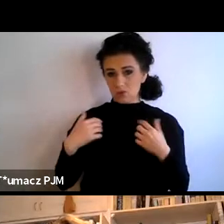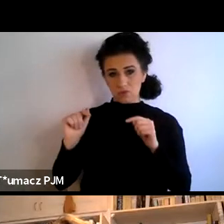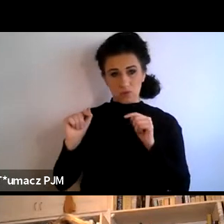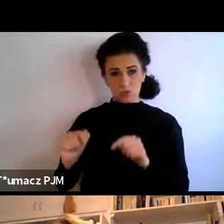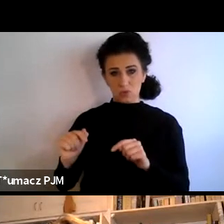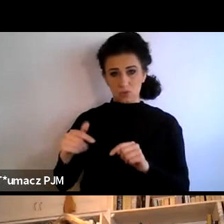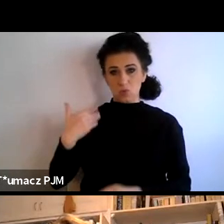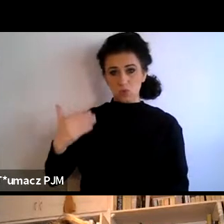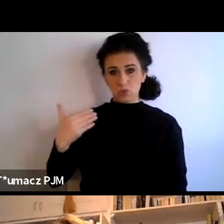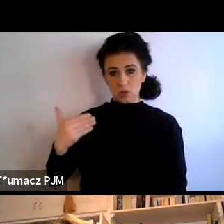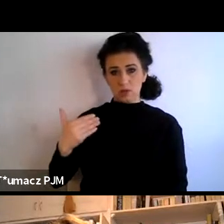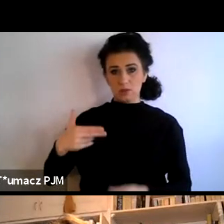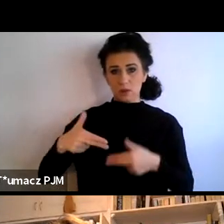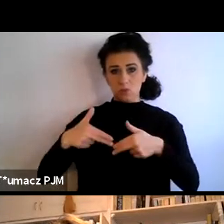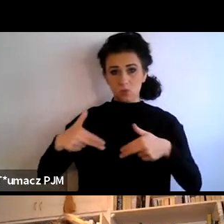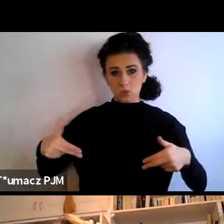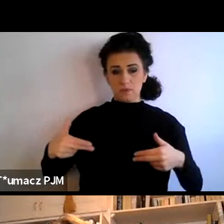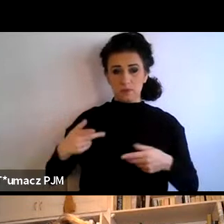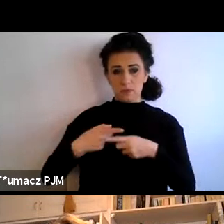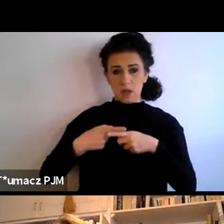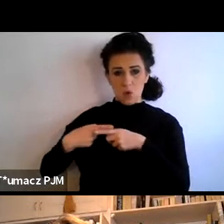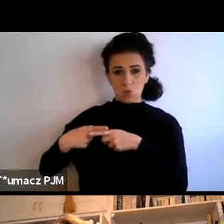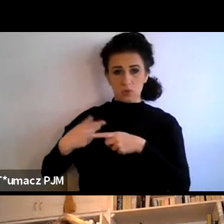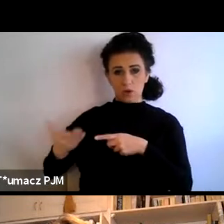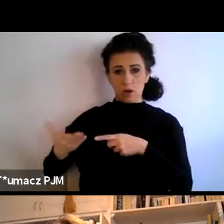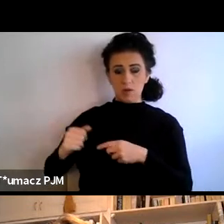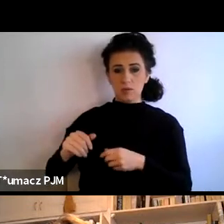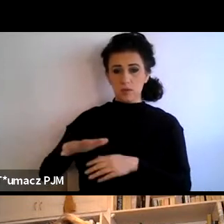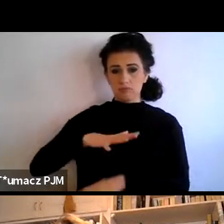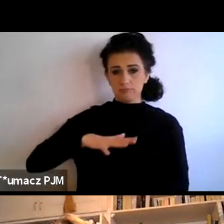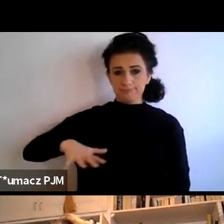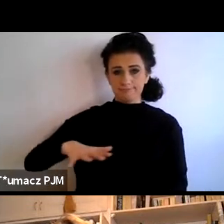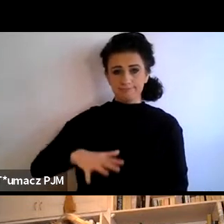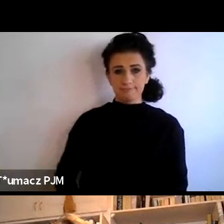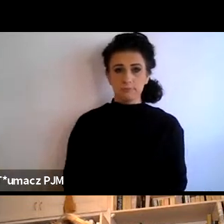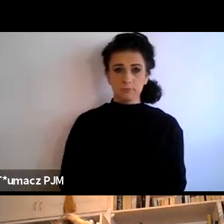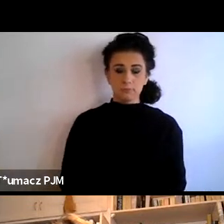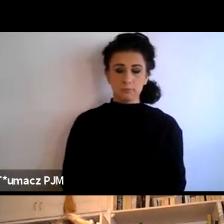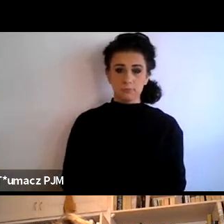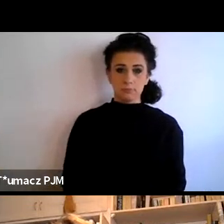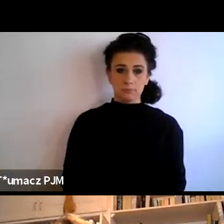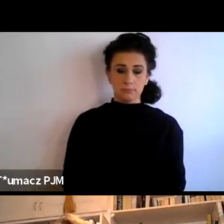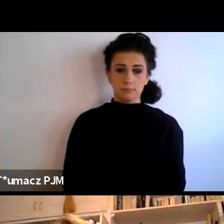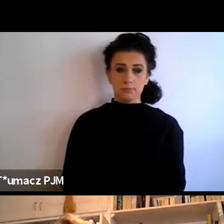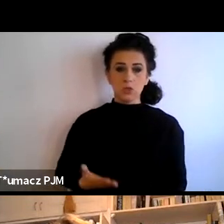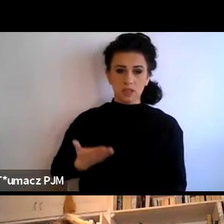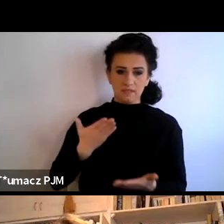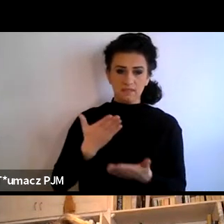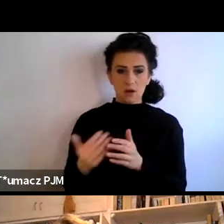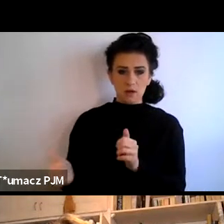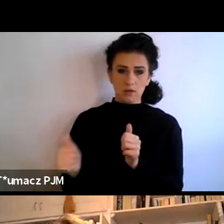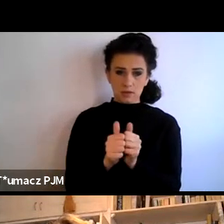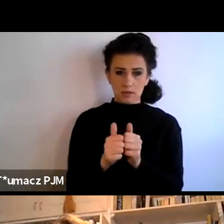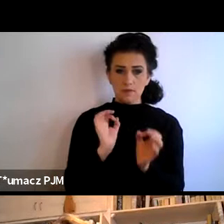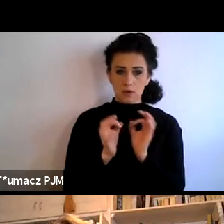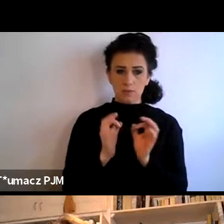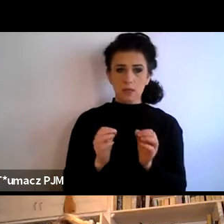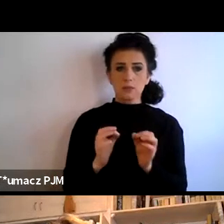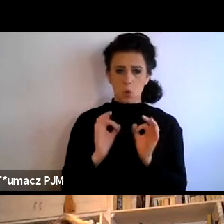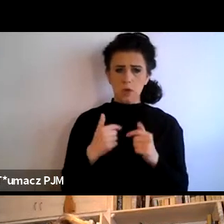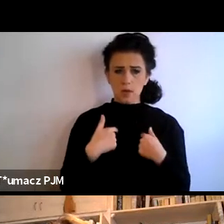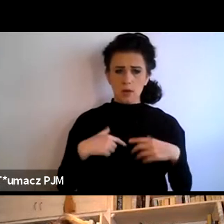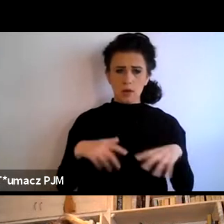takim neutralnym i bezpiecznym gruntem. I to wielu asystentów nam podawało takie informacje, że oni okej, mogą się spotykać,